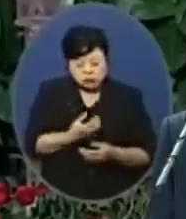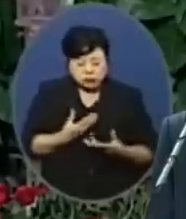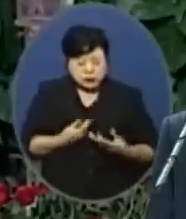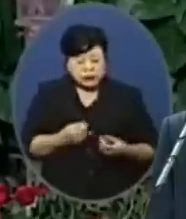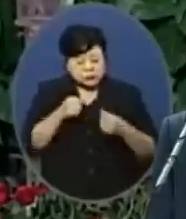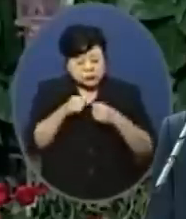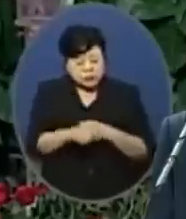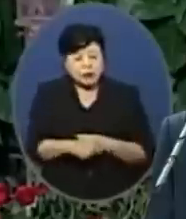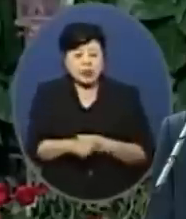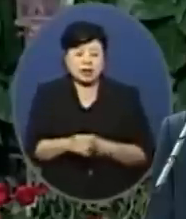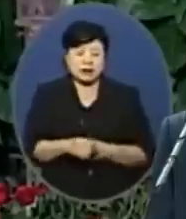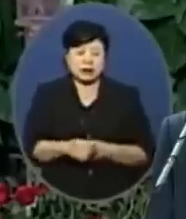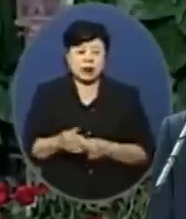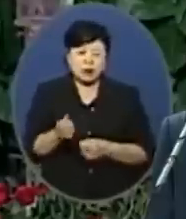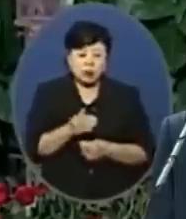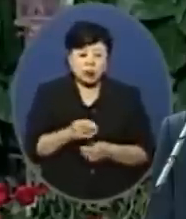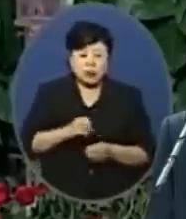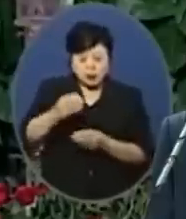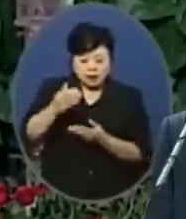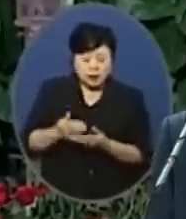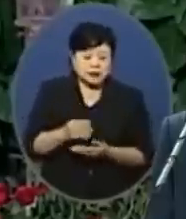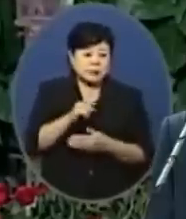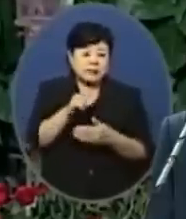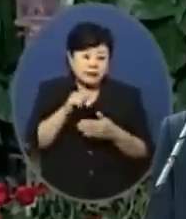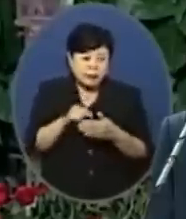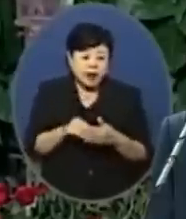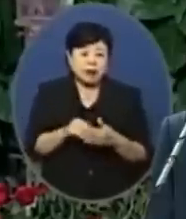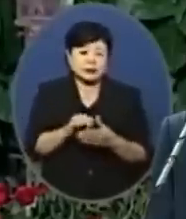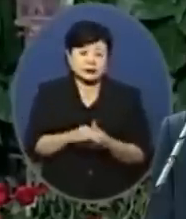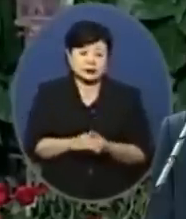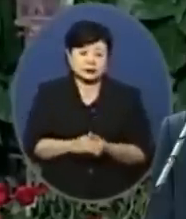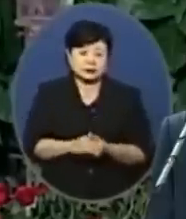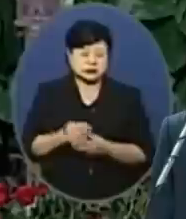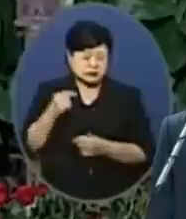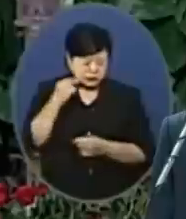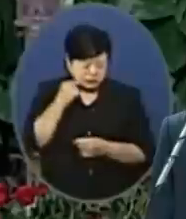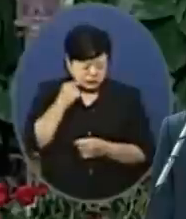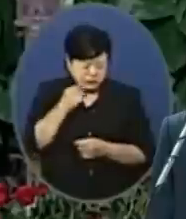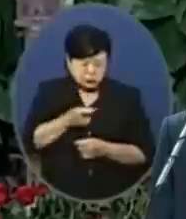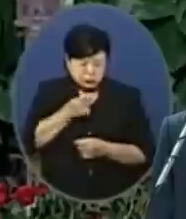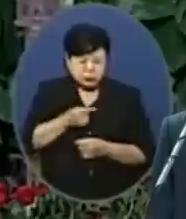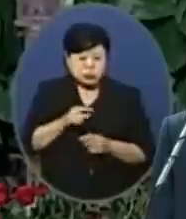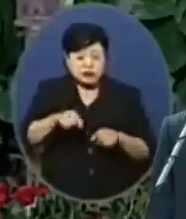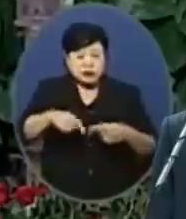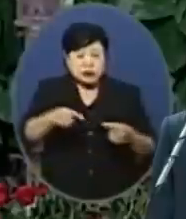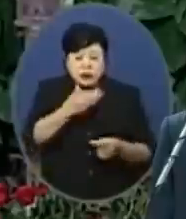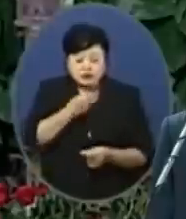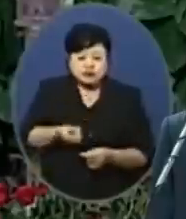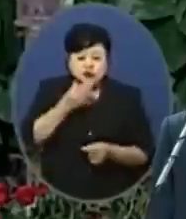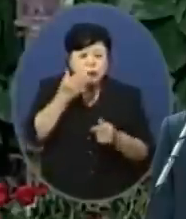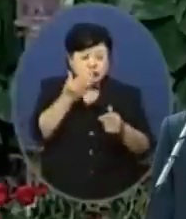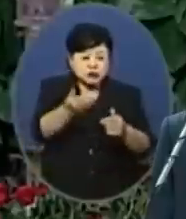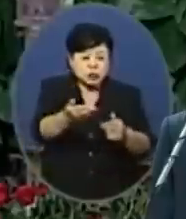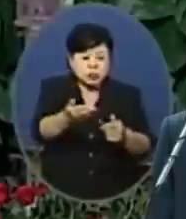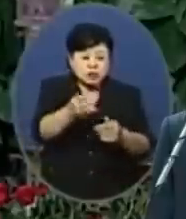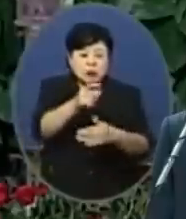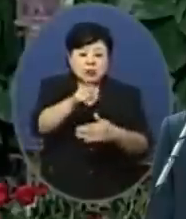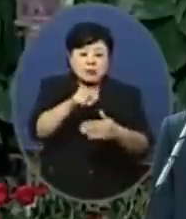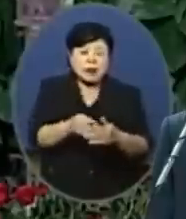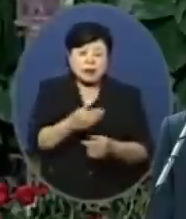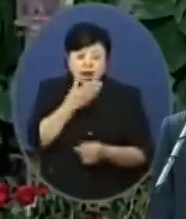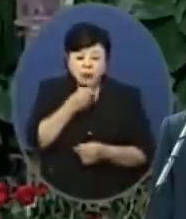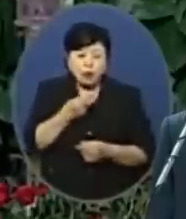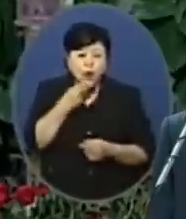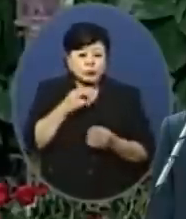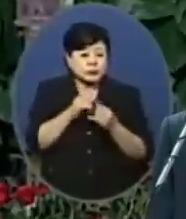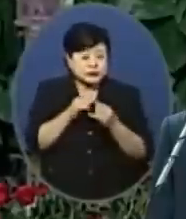좌절하고 실망하고 공허하고 버림받은 심정 등 쓴 독극물이 쏟아져 들어와 우리를 크게 불행하고 있는데 마음의 행복이